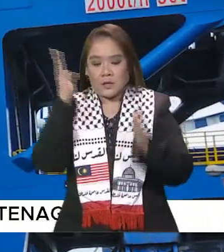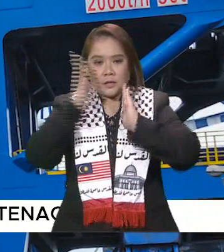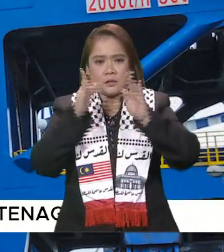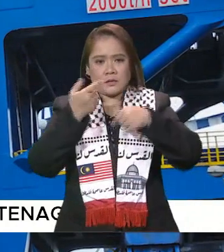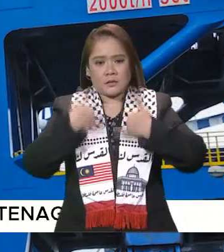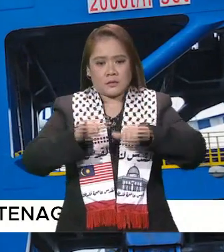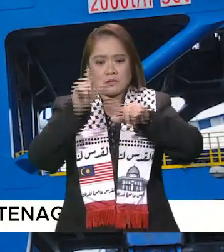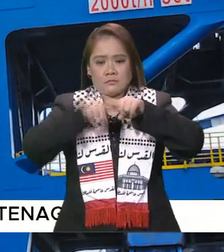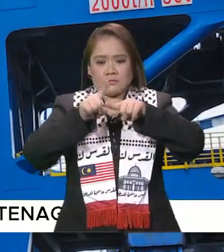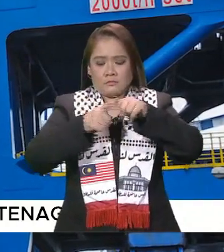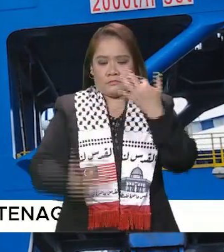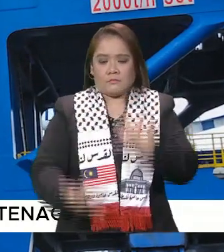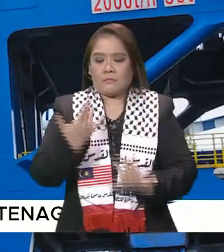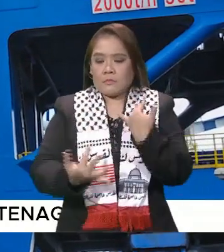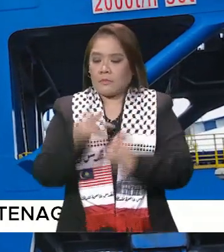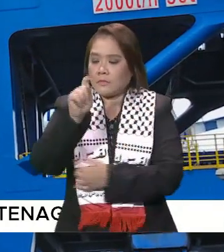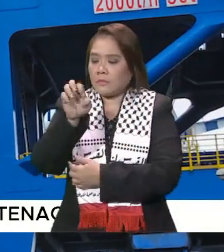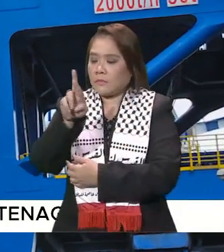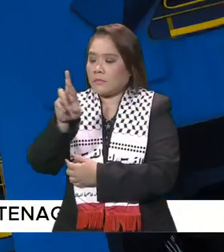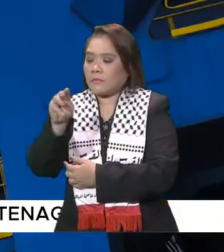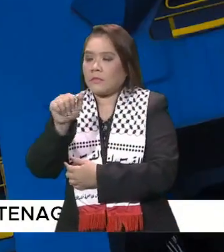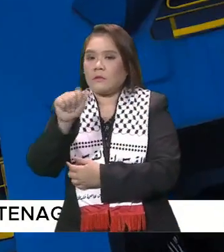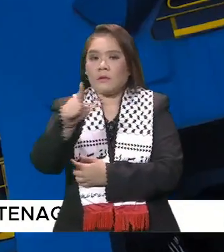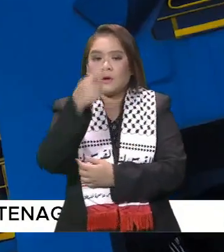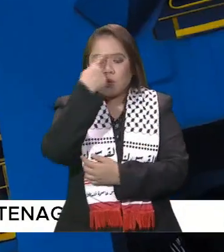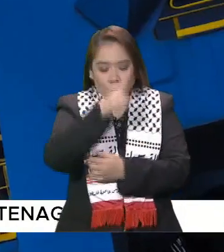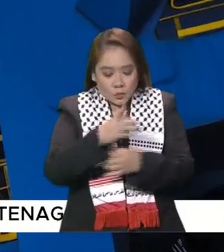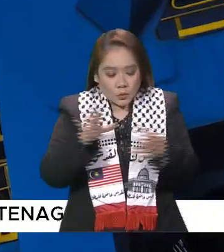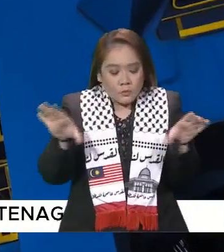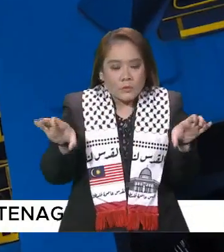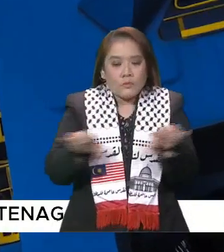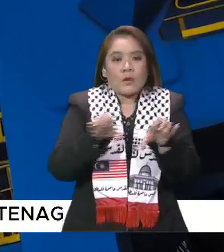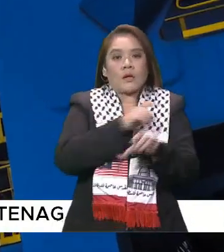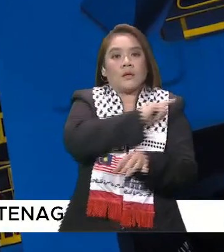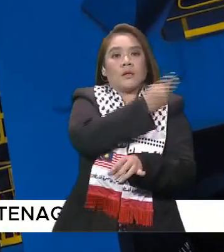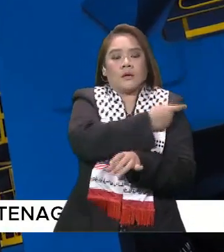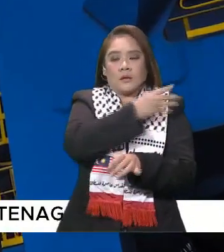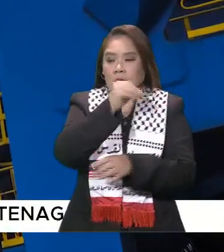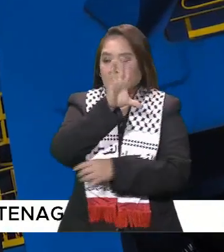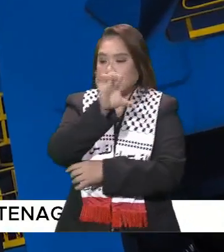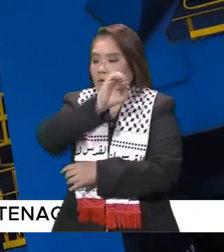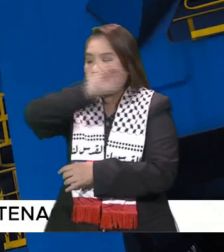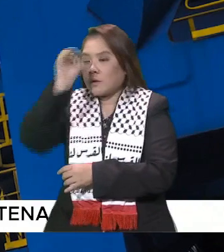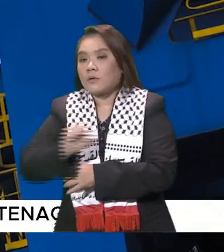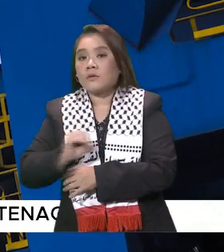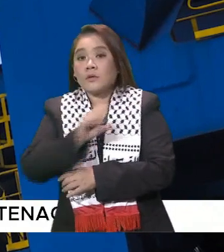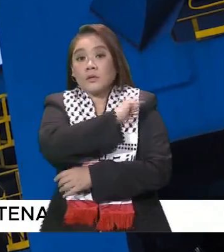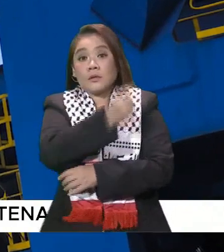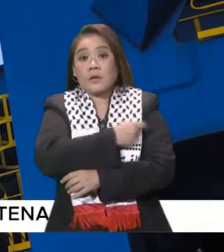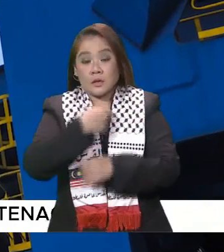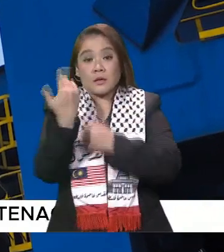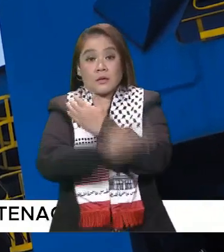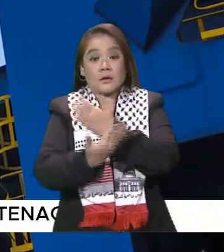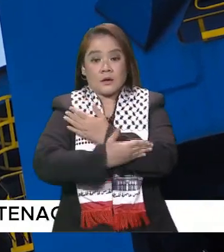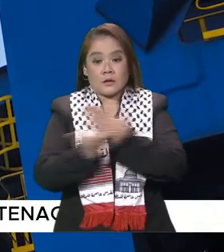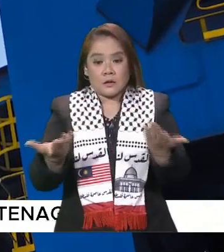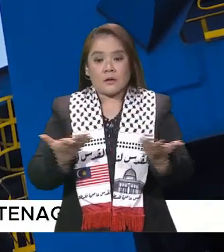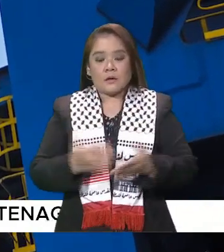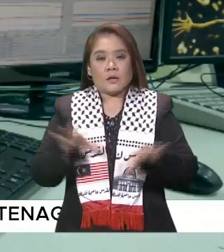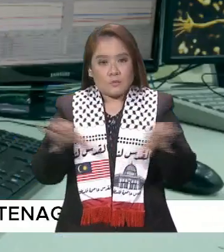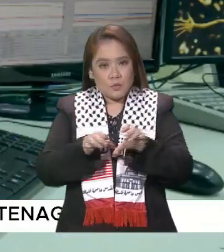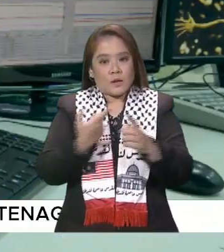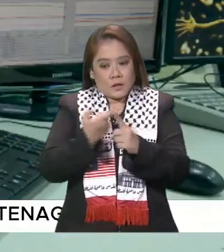daripada sumber termal untuk menghasilkan tenaga dengan 50% keupayaan tenaga negara dijana